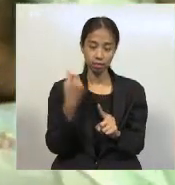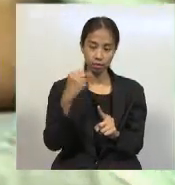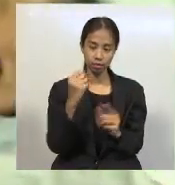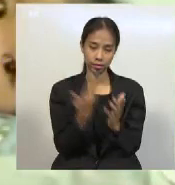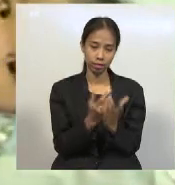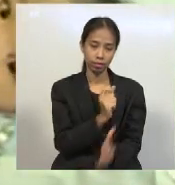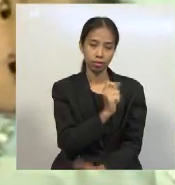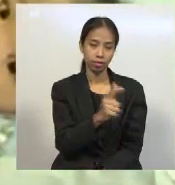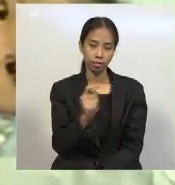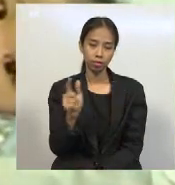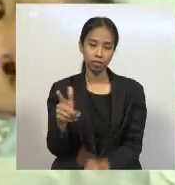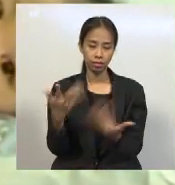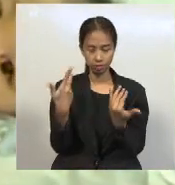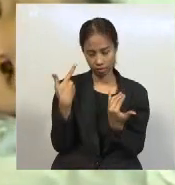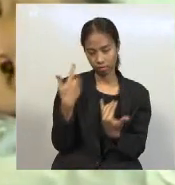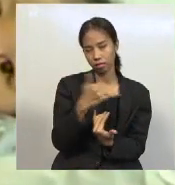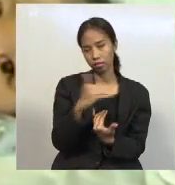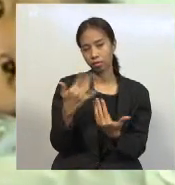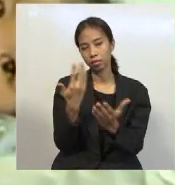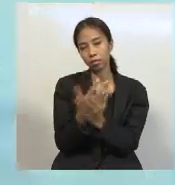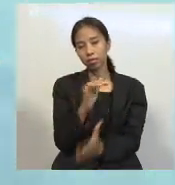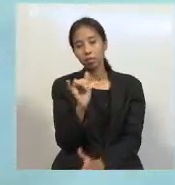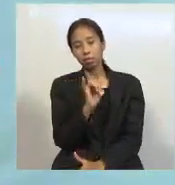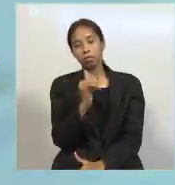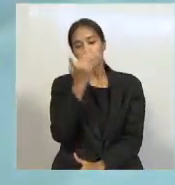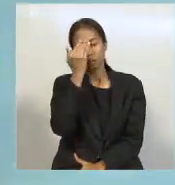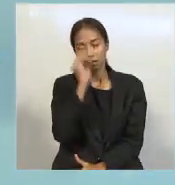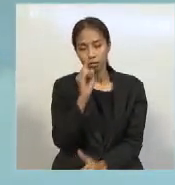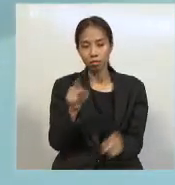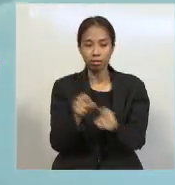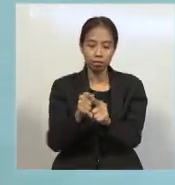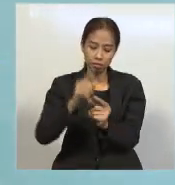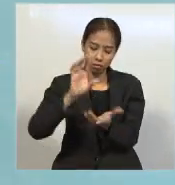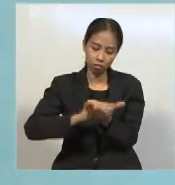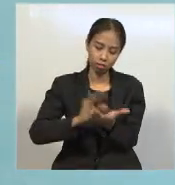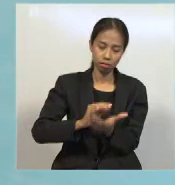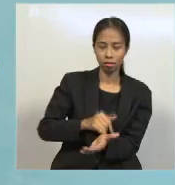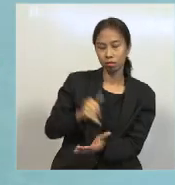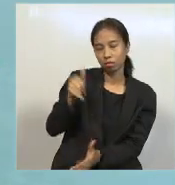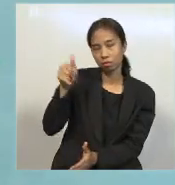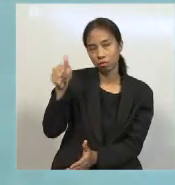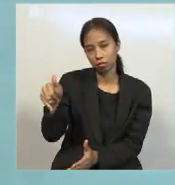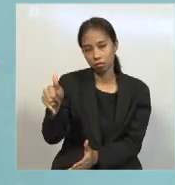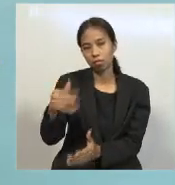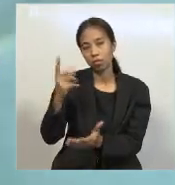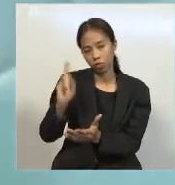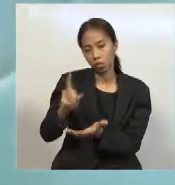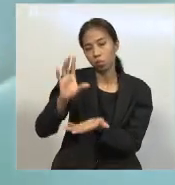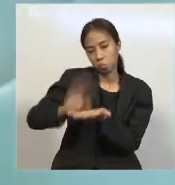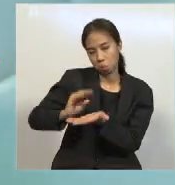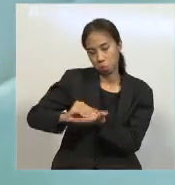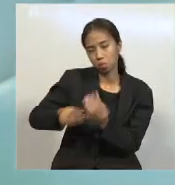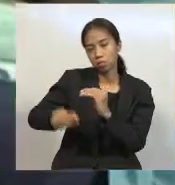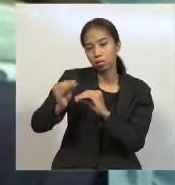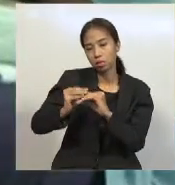นี้ยังมีผู้ไม่ได้รับเงินจำนวนหนึ่งเนื่องจากต้องมาให้ข้อมูลสถานะของครัวเรือนเพิ่มเติมอย่างเ